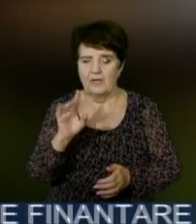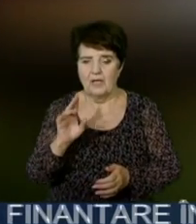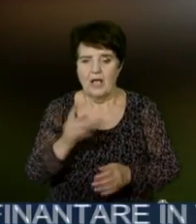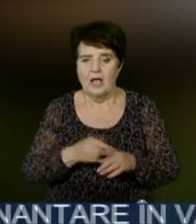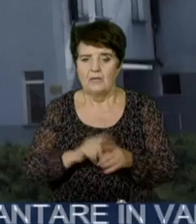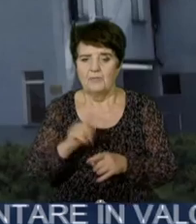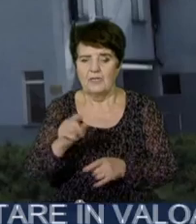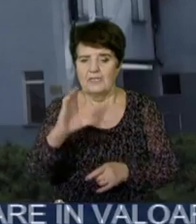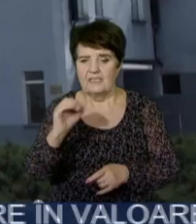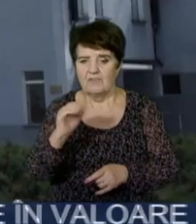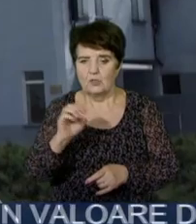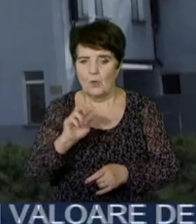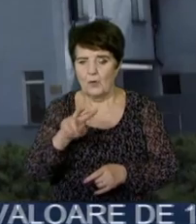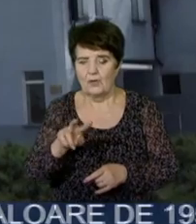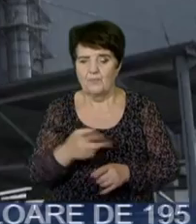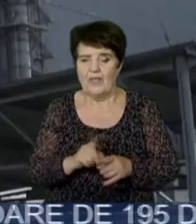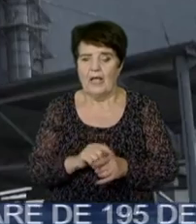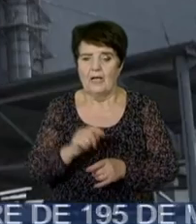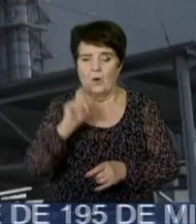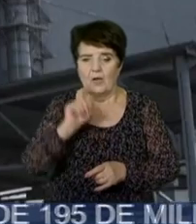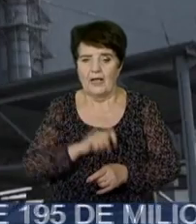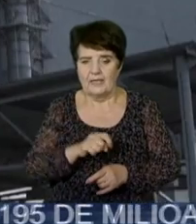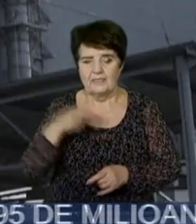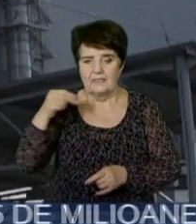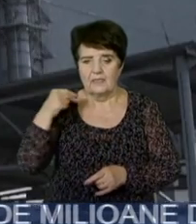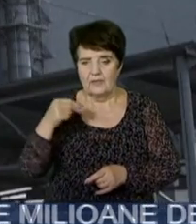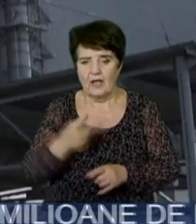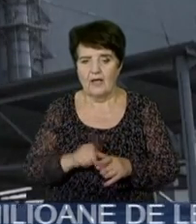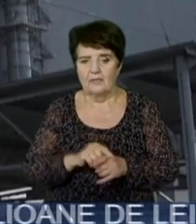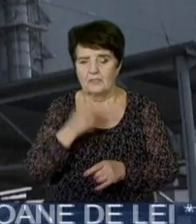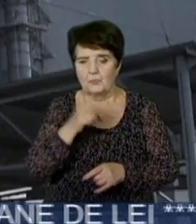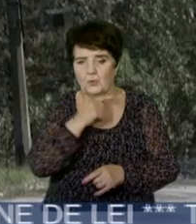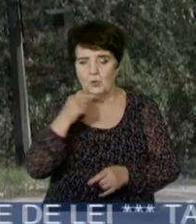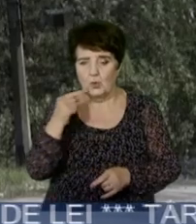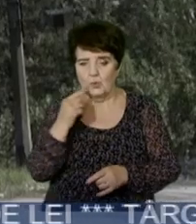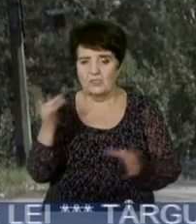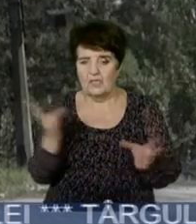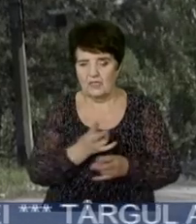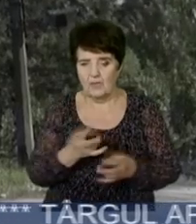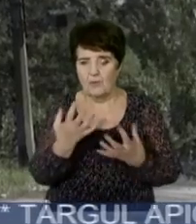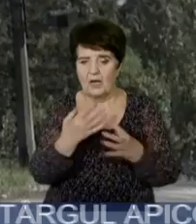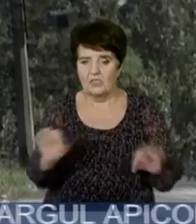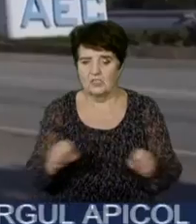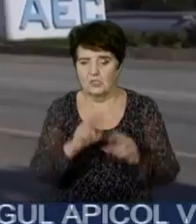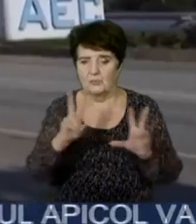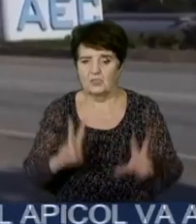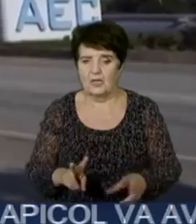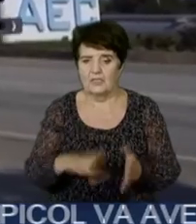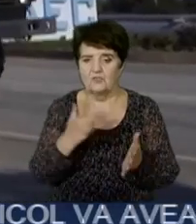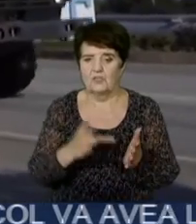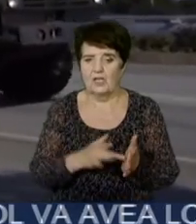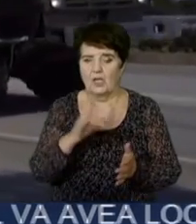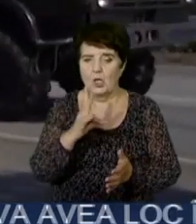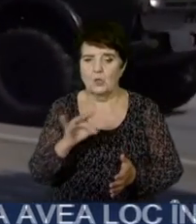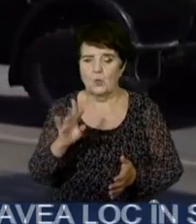nord de Sevastopol. Între timp, președintele ucrainean Volodymyr Zelensky a declarat că Rusia trebuie să permită accesul specialiștilor la centrala